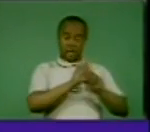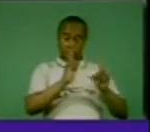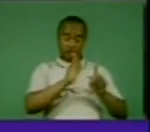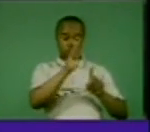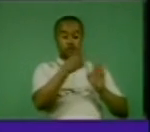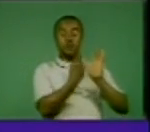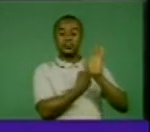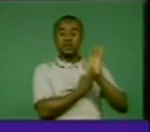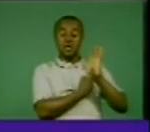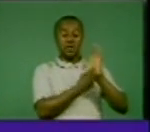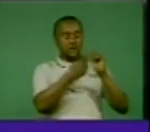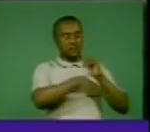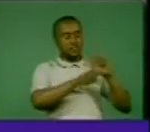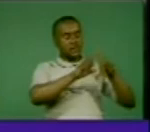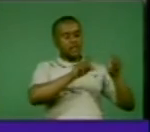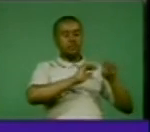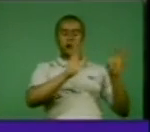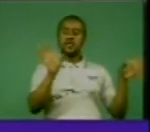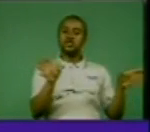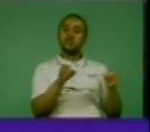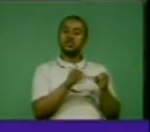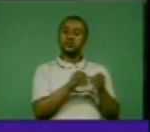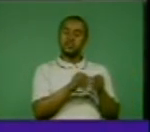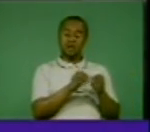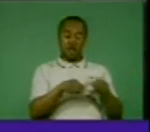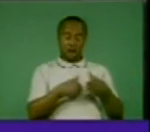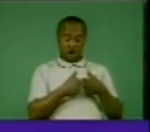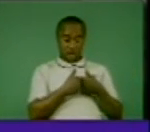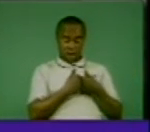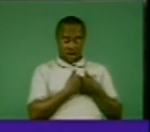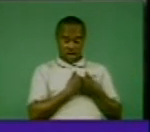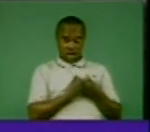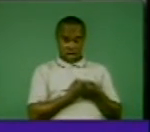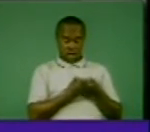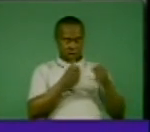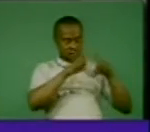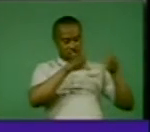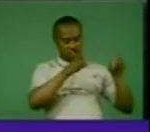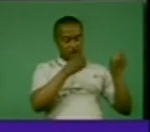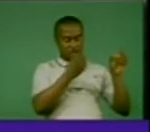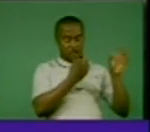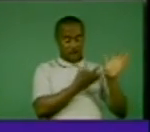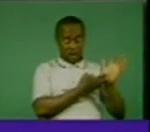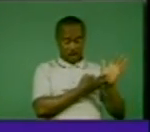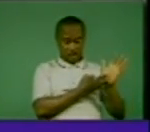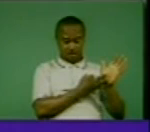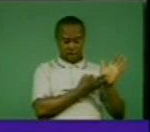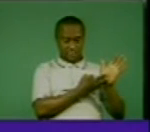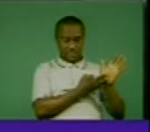kwenye ibara zote isipokuwa ibara ya 8. Ibara ya 32 ilikuwa ina kura 8.